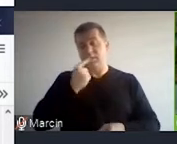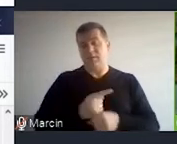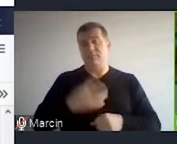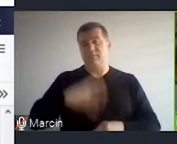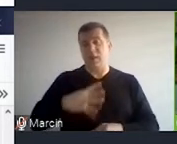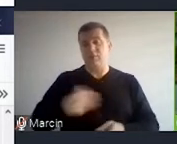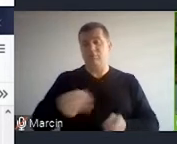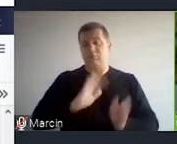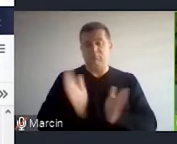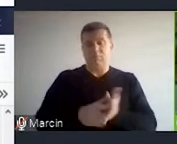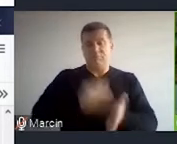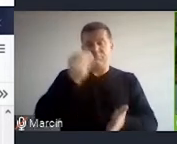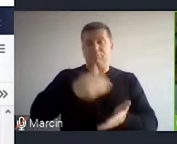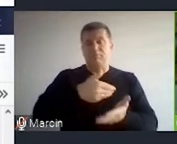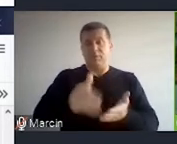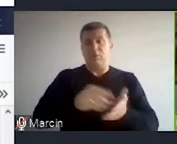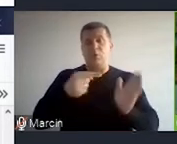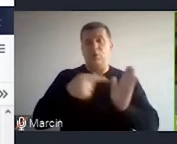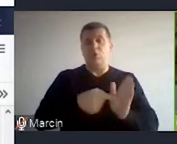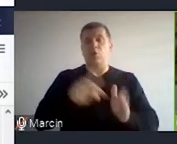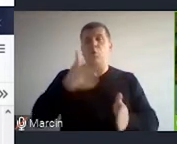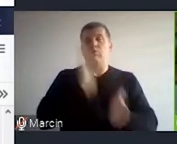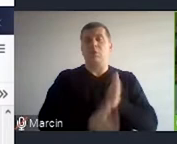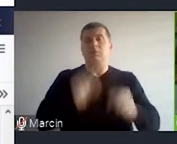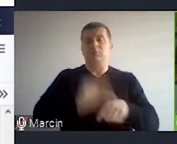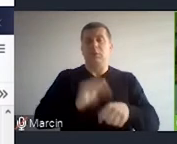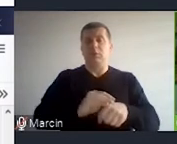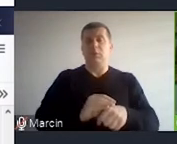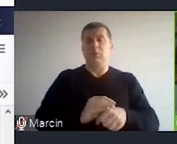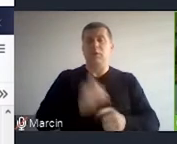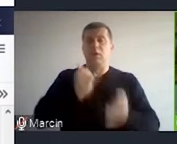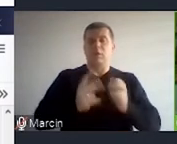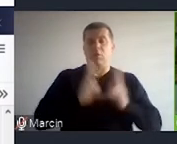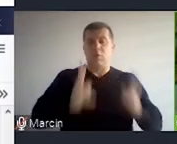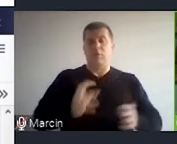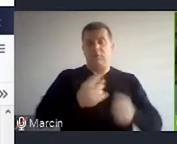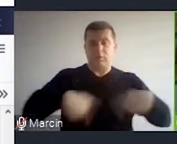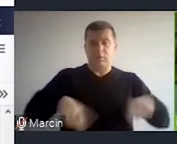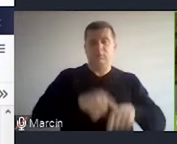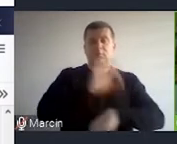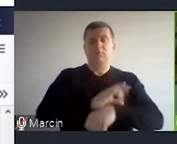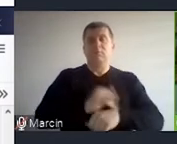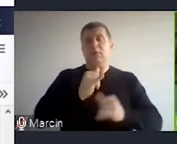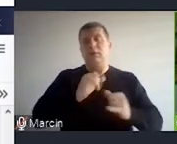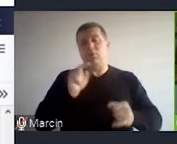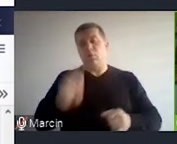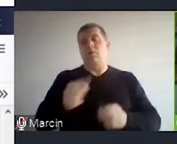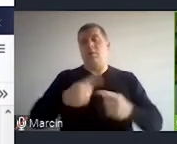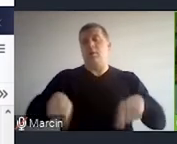warto wydać pieniądze dotyczące uproszczonej metody jeszcze w okresie realizacji projektu na jego